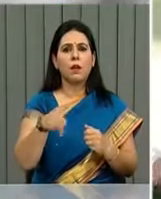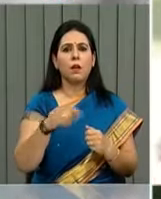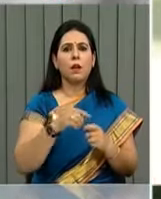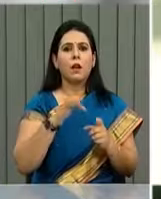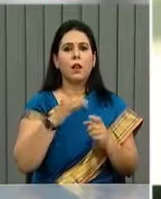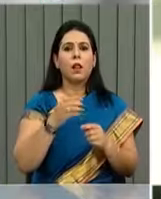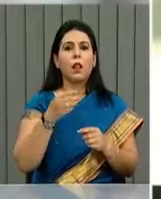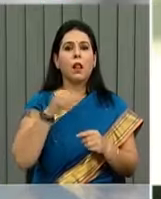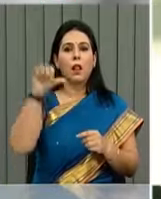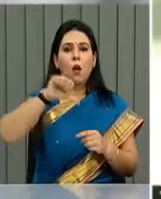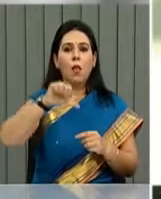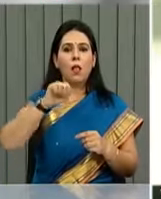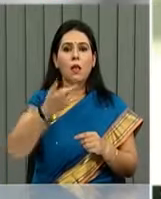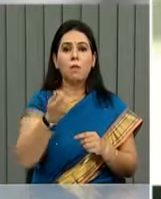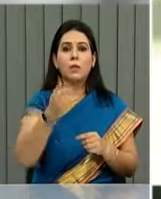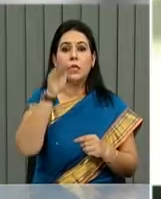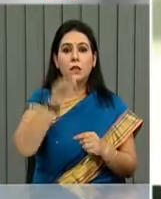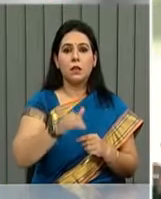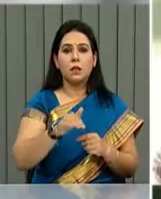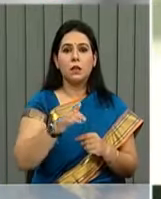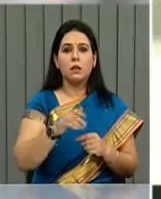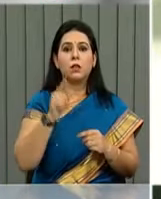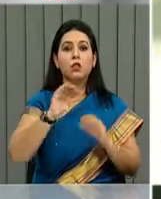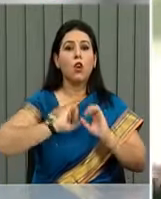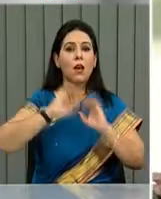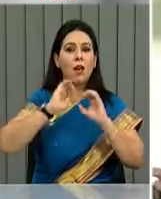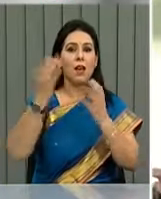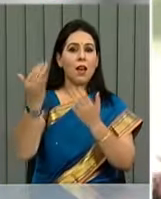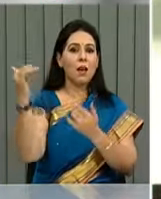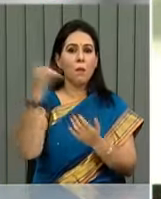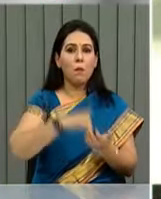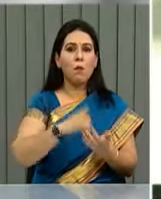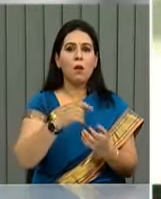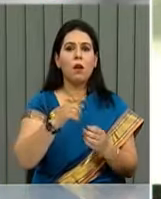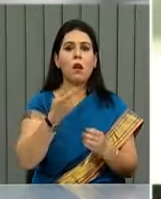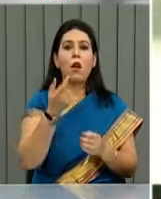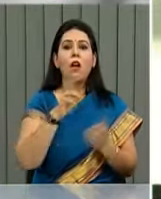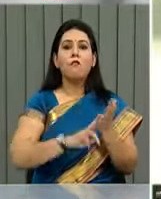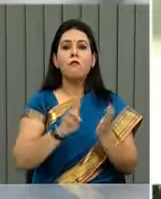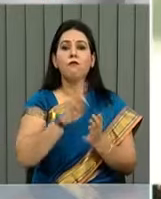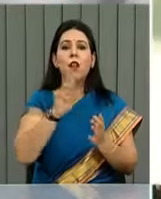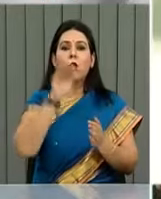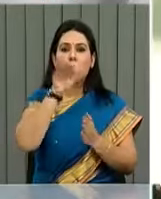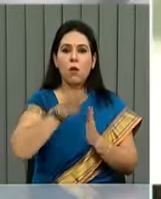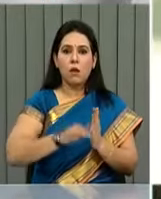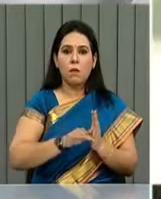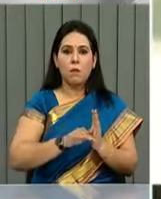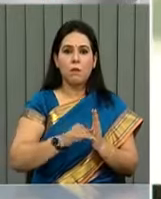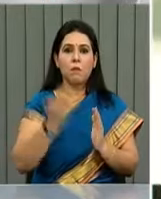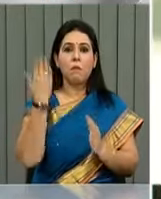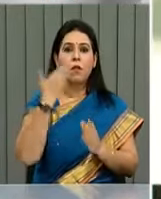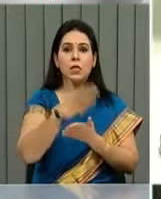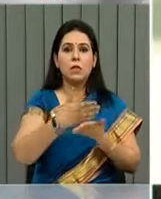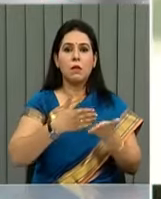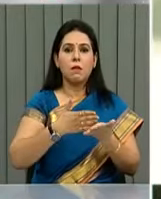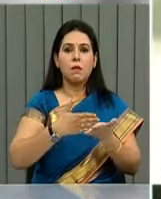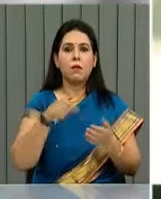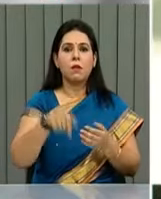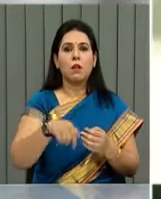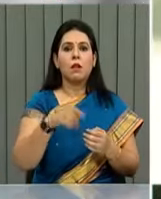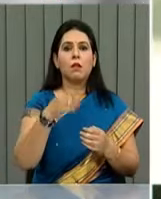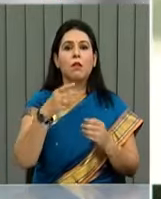है कि तेल के दाम गिर गए, तो जो सारा एक्सपोर्ट इंपोर्ट तेल का था वो वैल्यू टर्म्स में बहुत कम हो गया, पहले से आधा हो गया, तो इसलिए